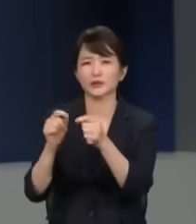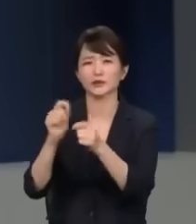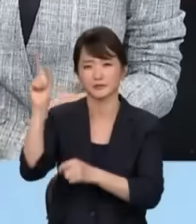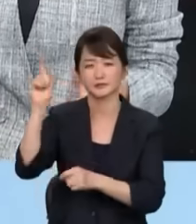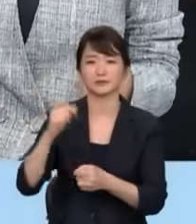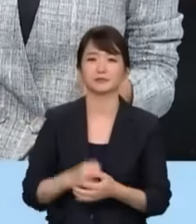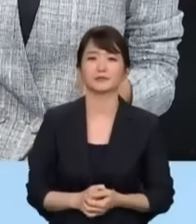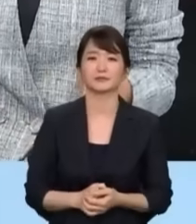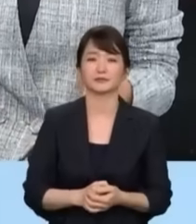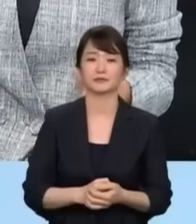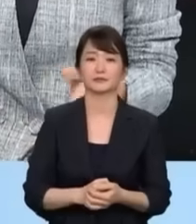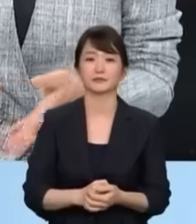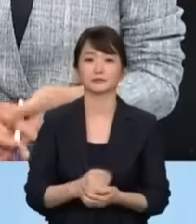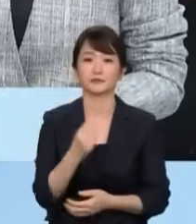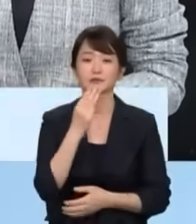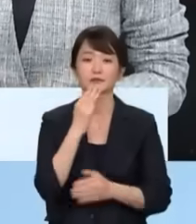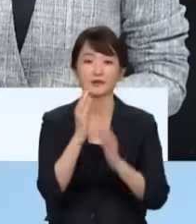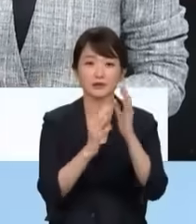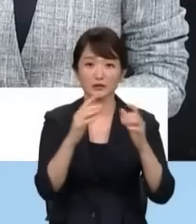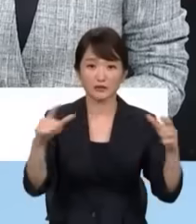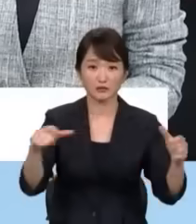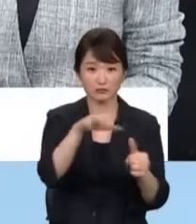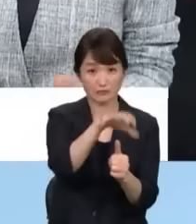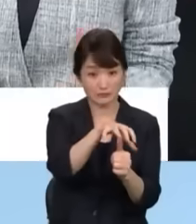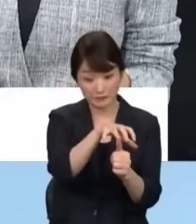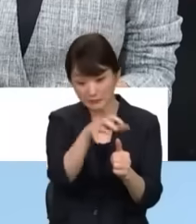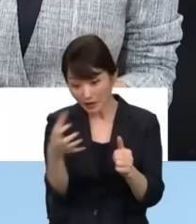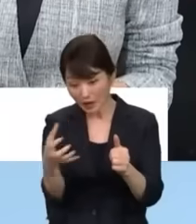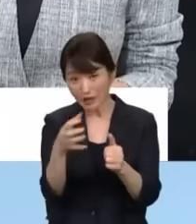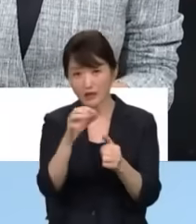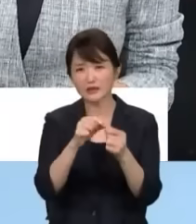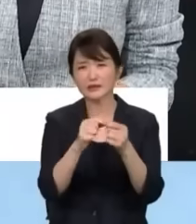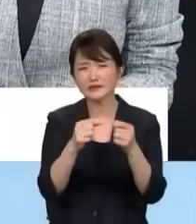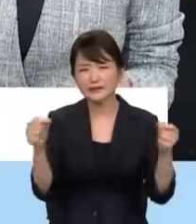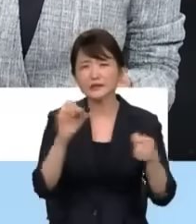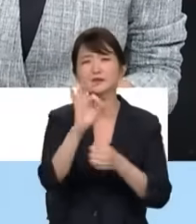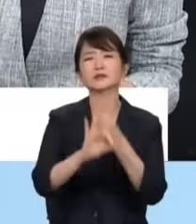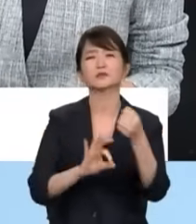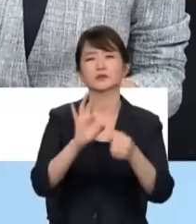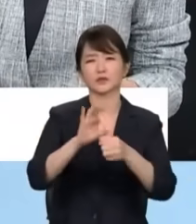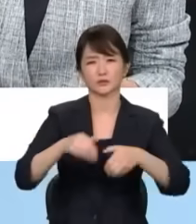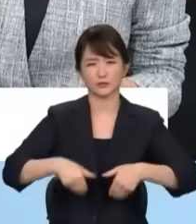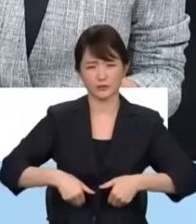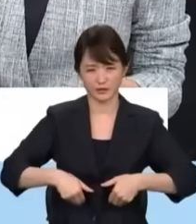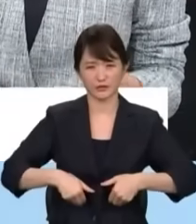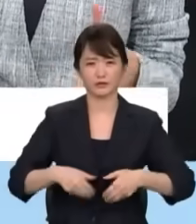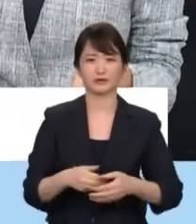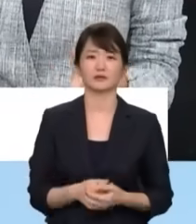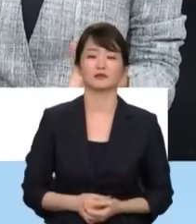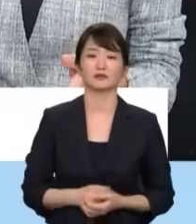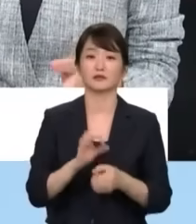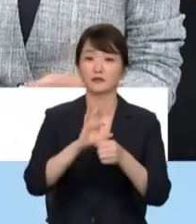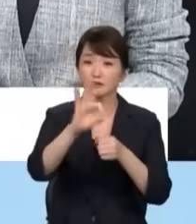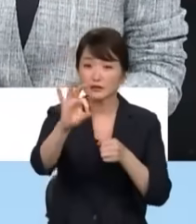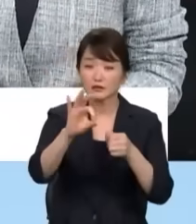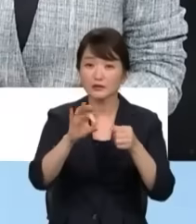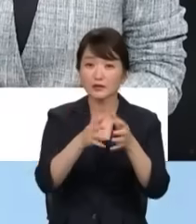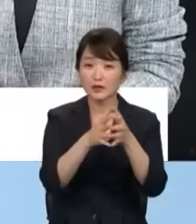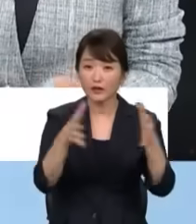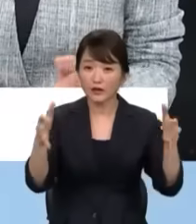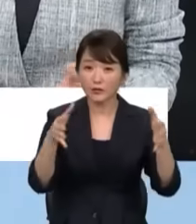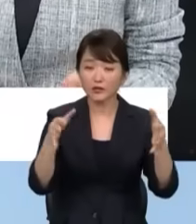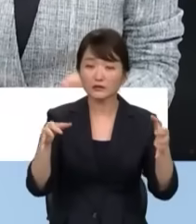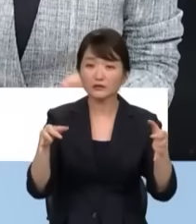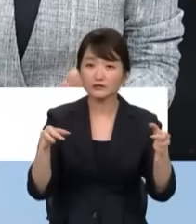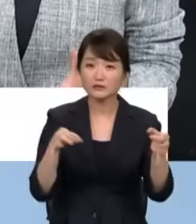네. 가장 컸던 서울 그린벨트 해제는 길게는 10년까지 걸리는 장기 프로젝트입니다. 10년 후 부동산 시장